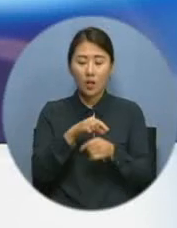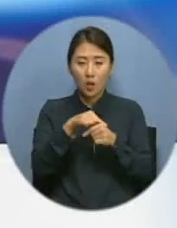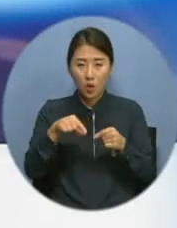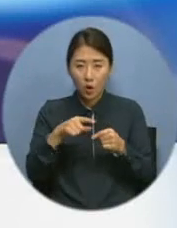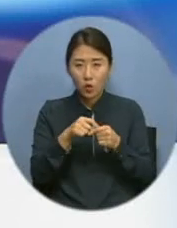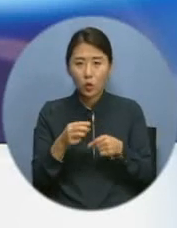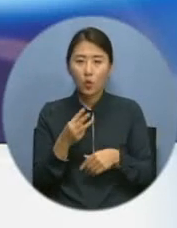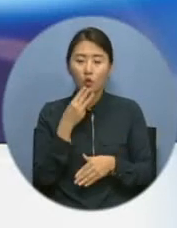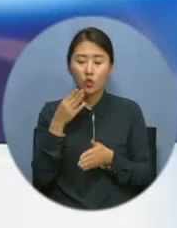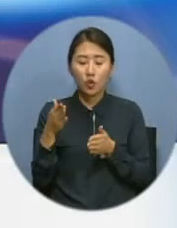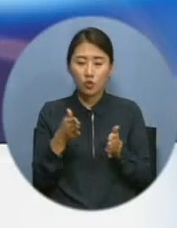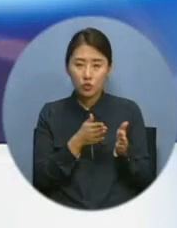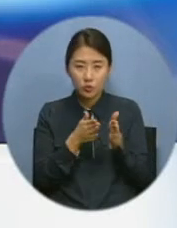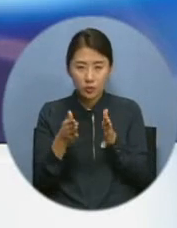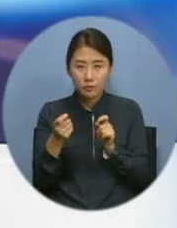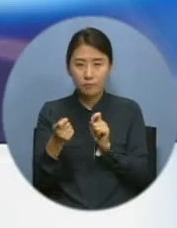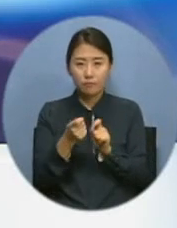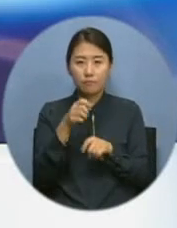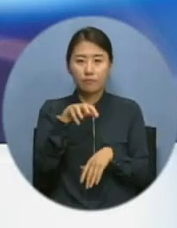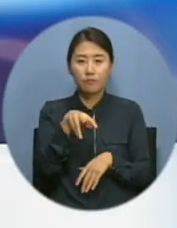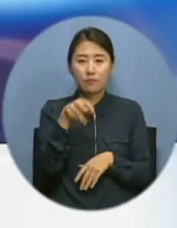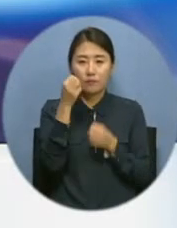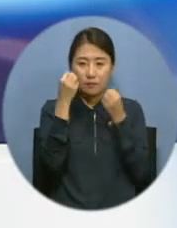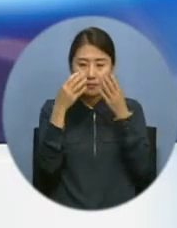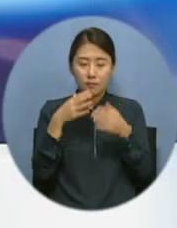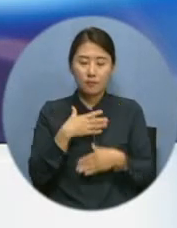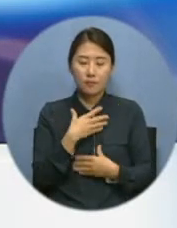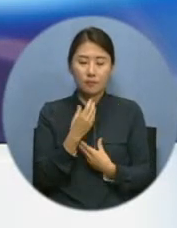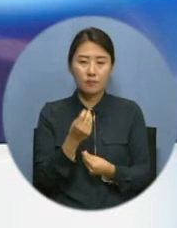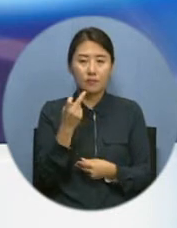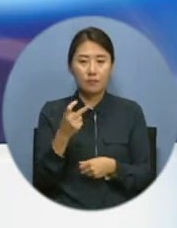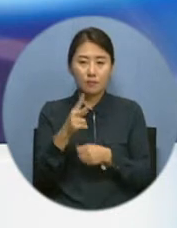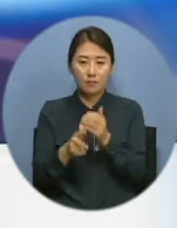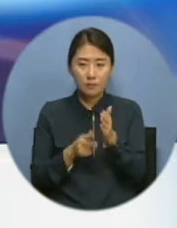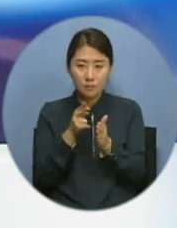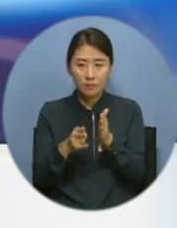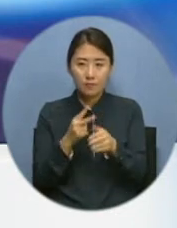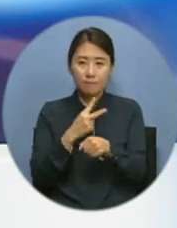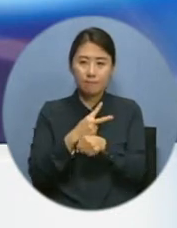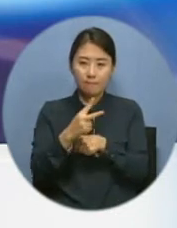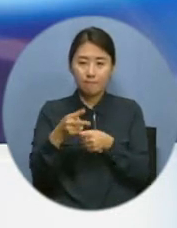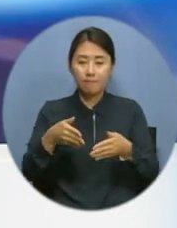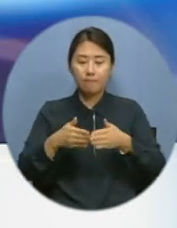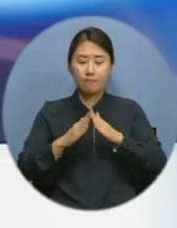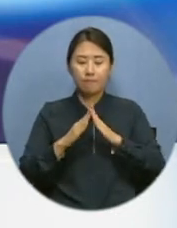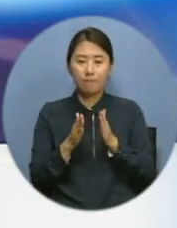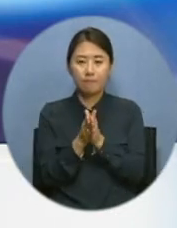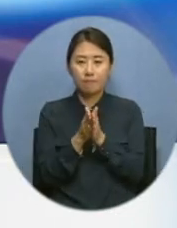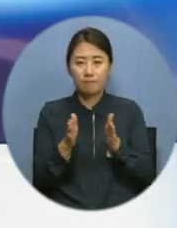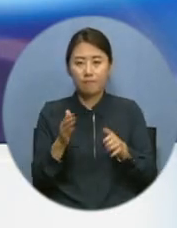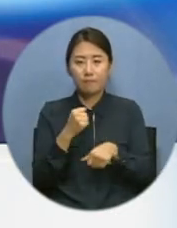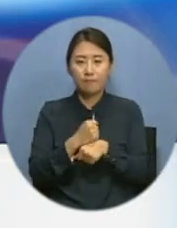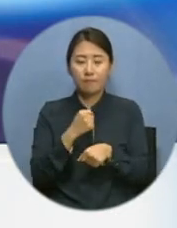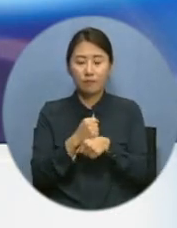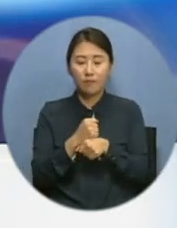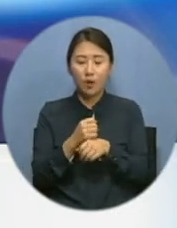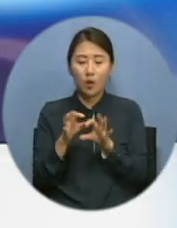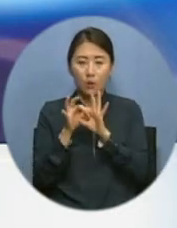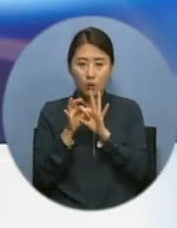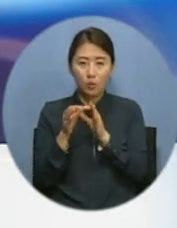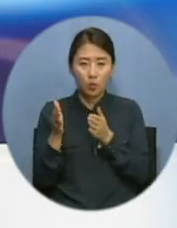여의도에서 경기도 안산과 시흥을 잇는 신안산선이 내후년인 2017년 착공됩니다. 노선이